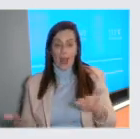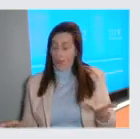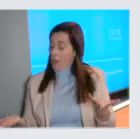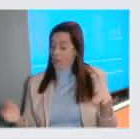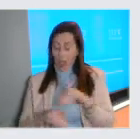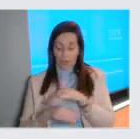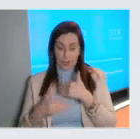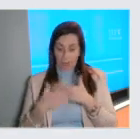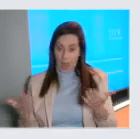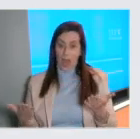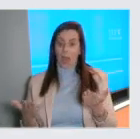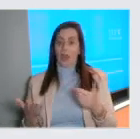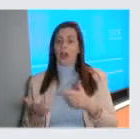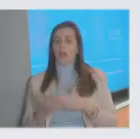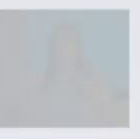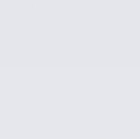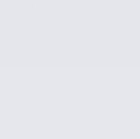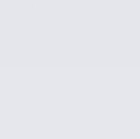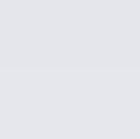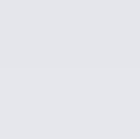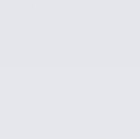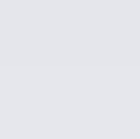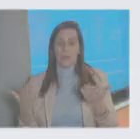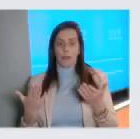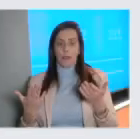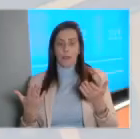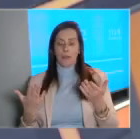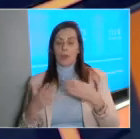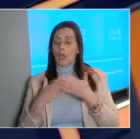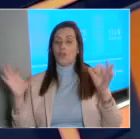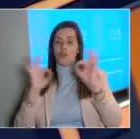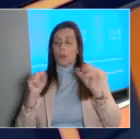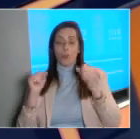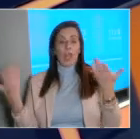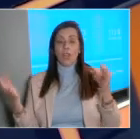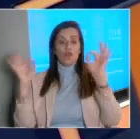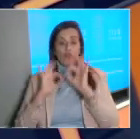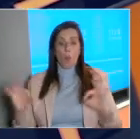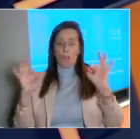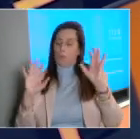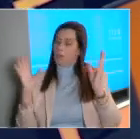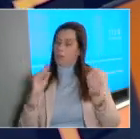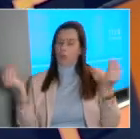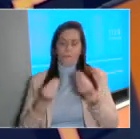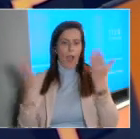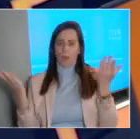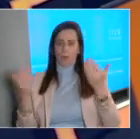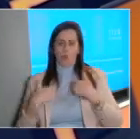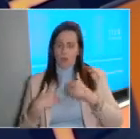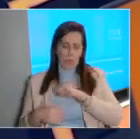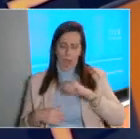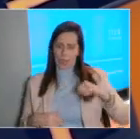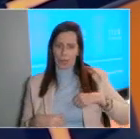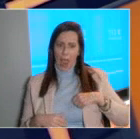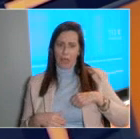ולקוחות ביטלו את העסקות. אין דמי אבטלה, כמובן, כמובן. אין שום ביטוח, אין שום... דבר שמאפשר לי